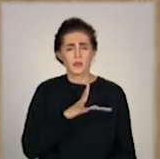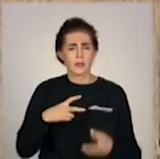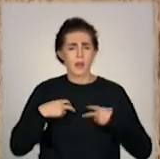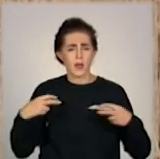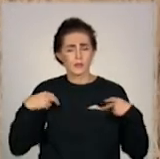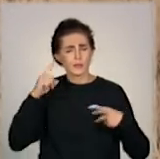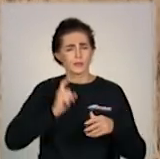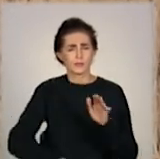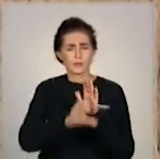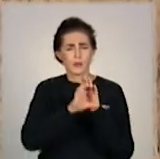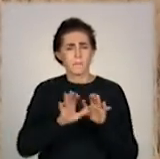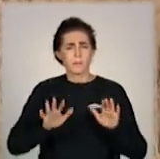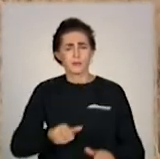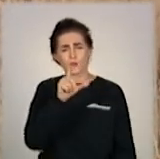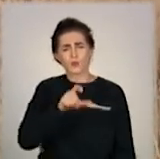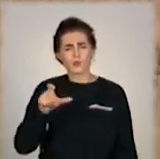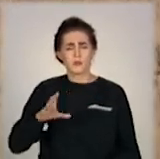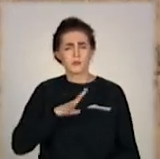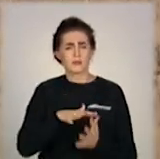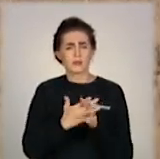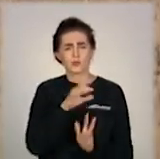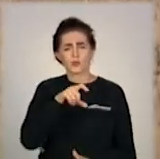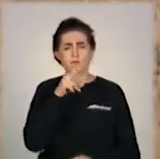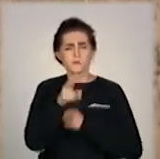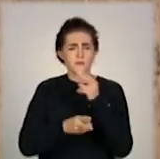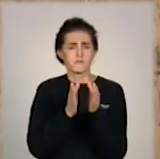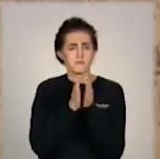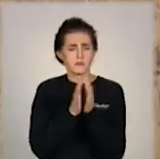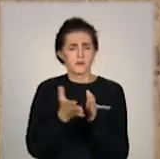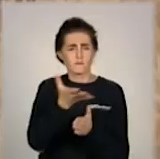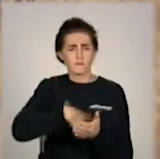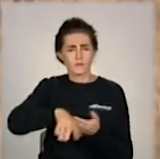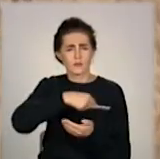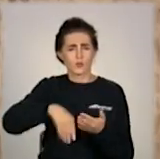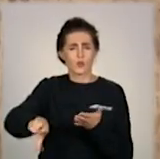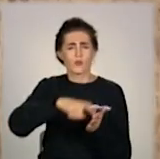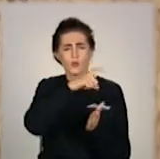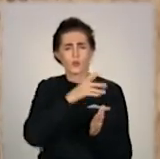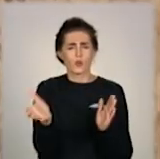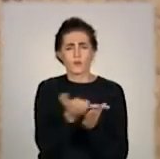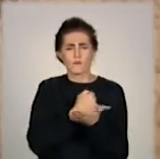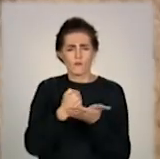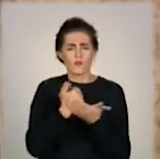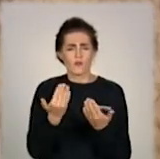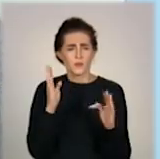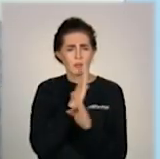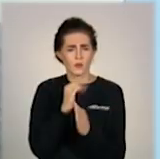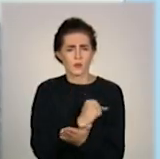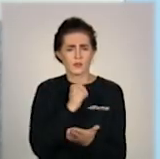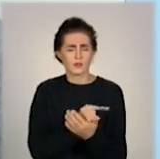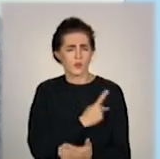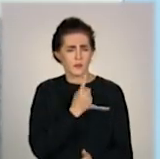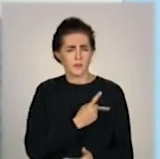депутати прислухалися до місцевих, бо саме селяни й просили позбавити цю ділянку природоохоронного статусу. Депутатський